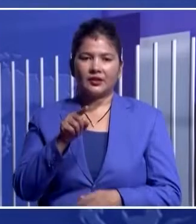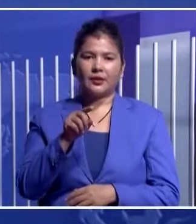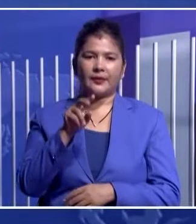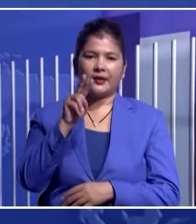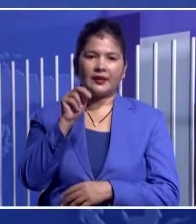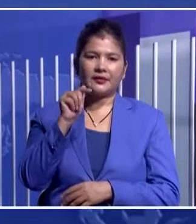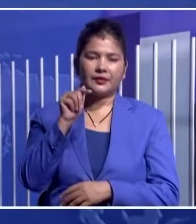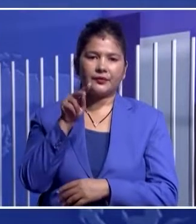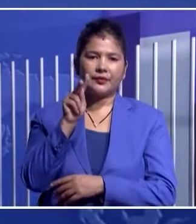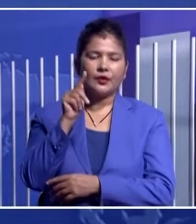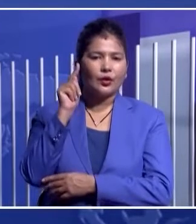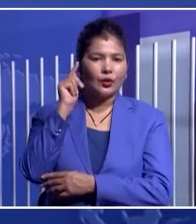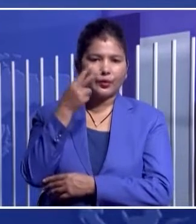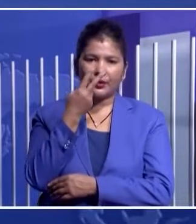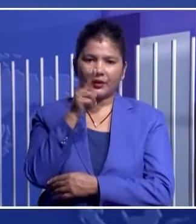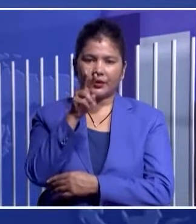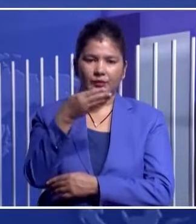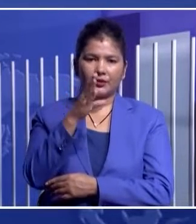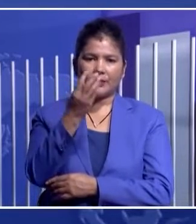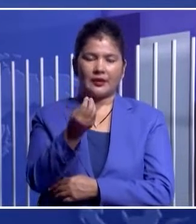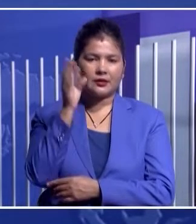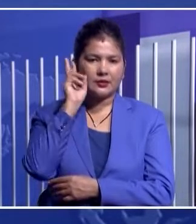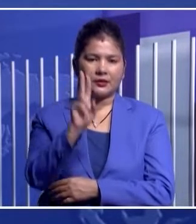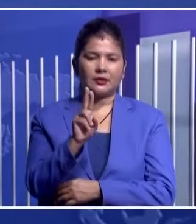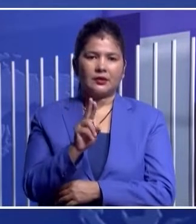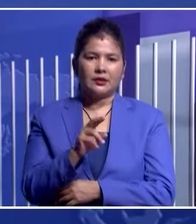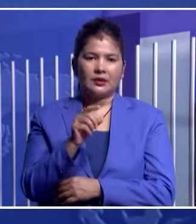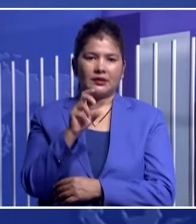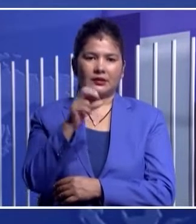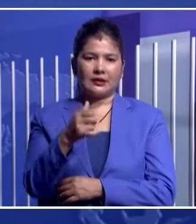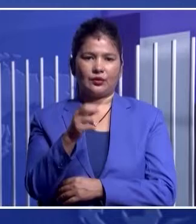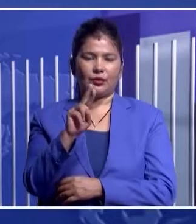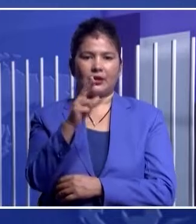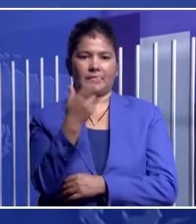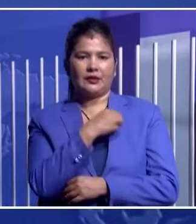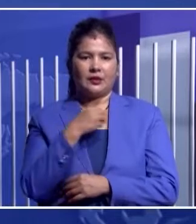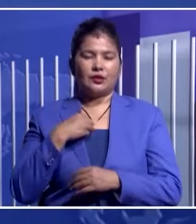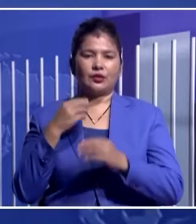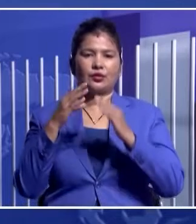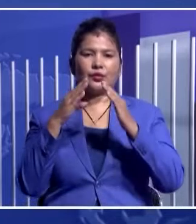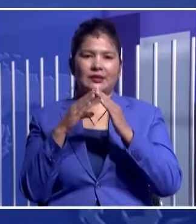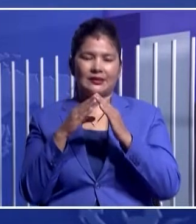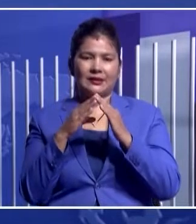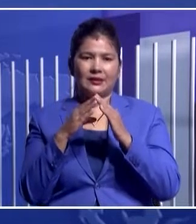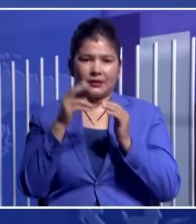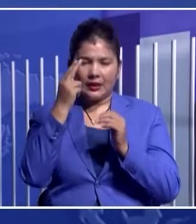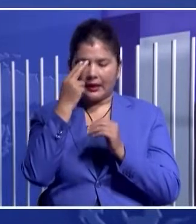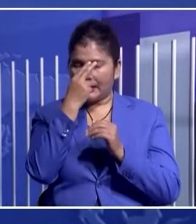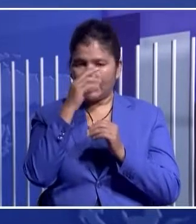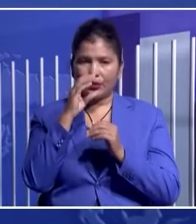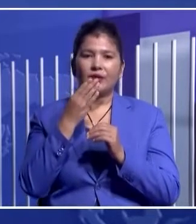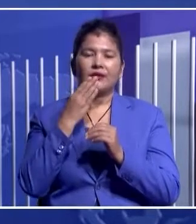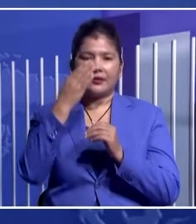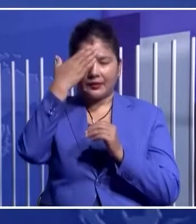तपाईं एनटिभी कोहलपुर हेर्दै हुनुहुन्छ। अब बाँकी समाचार। दाङको राप्ती स्वास्थ्य विज्ञान प्रतिष्ठानमा आँखाको क्यान्सरको